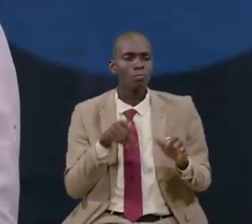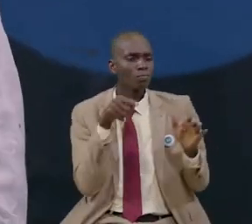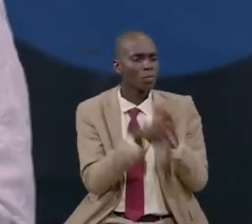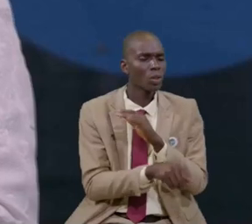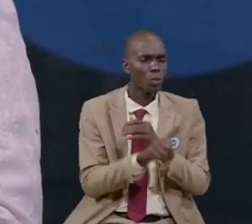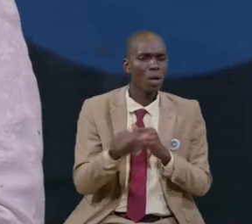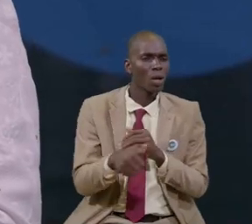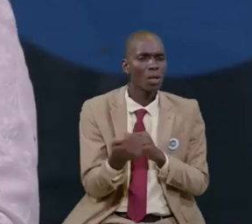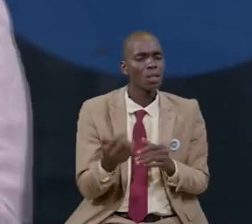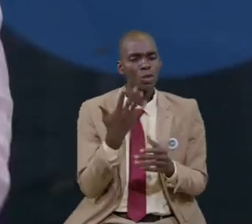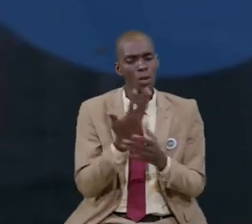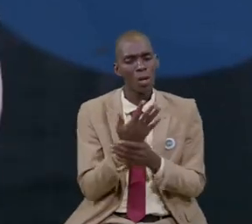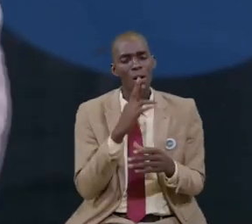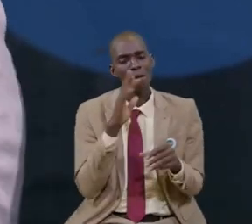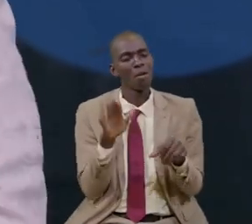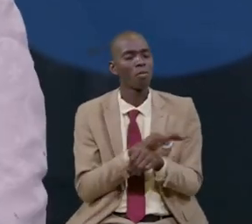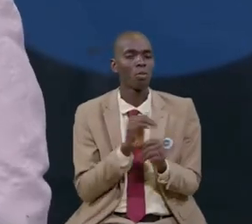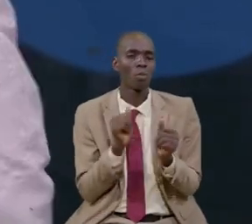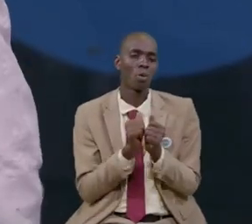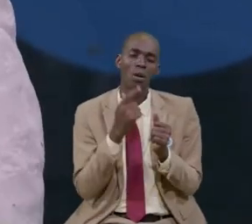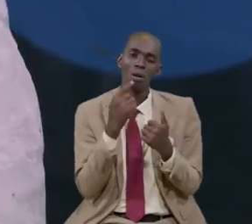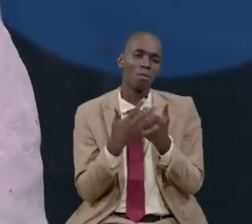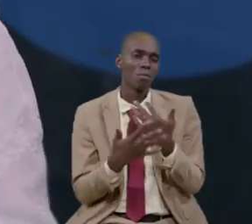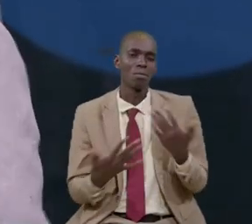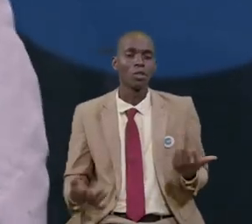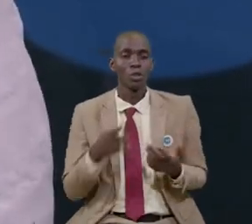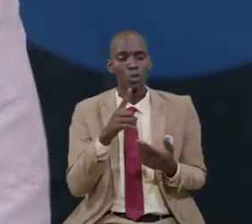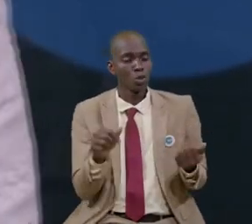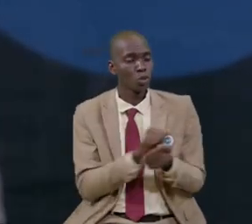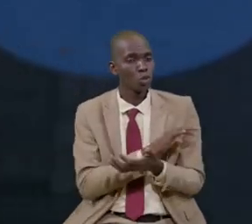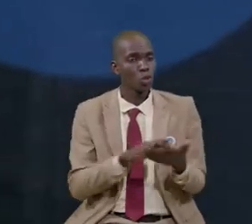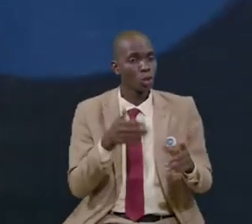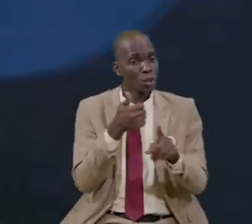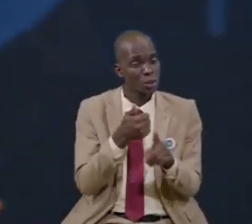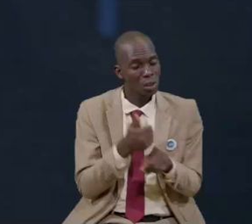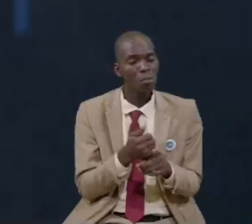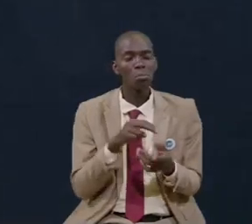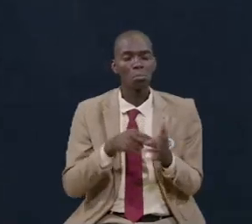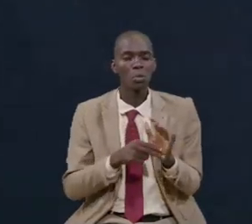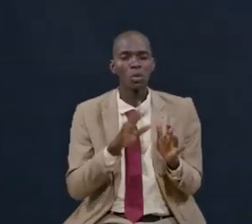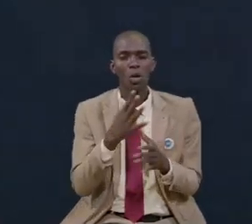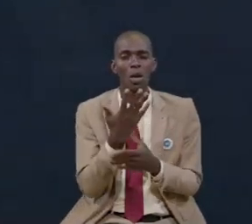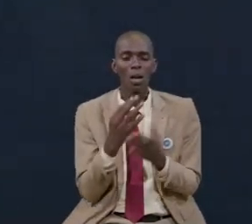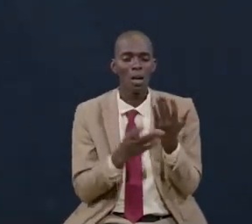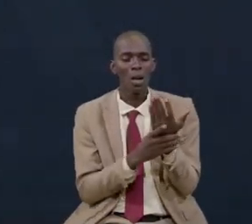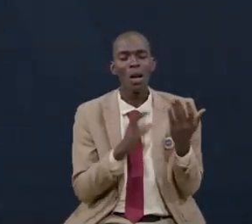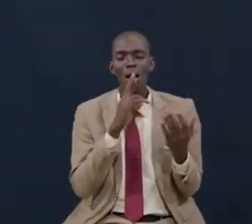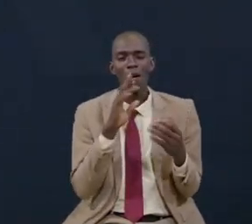sont pleines de sang, vous vous tuez, vous vous détruisez. Si vos mains sont pleines de sang,